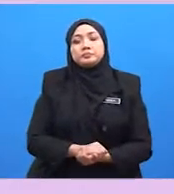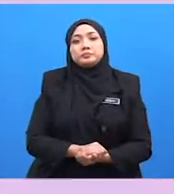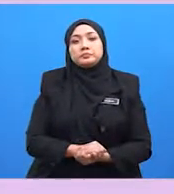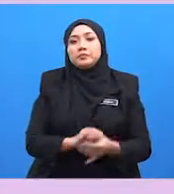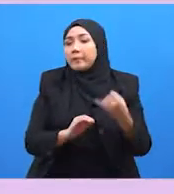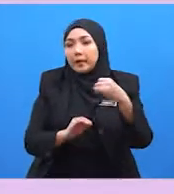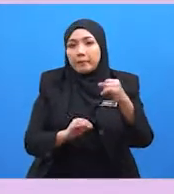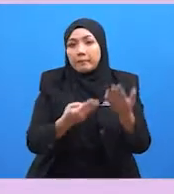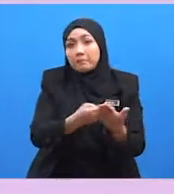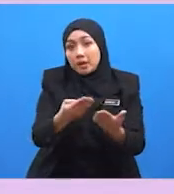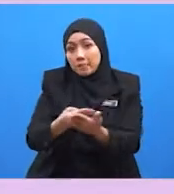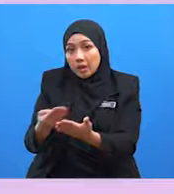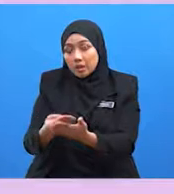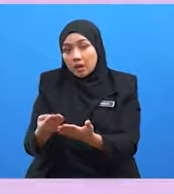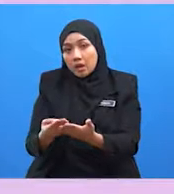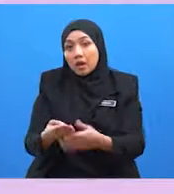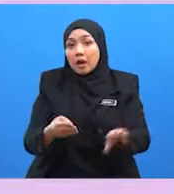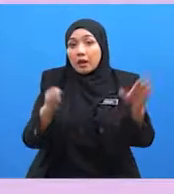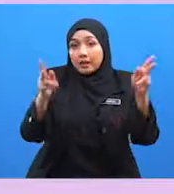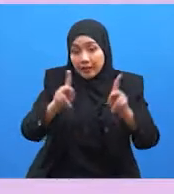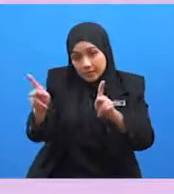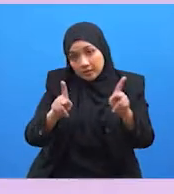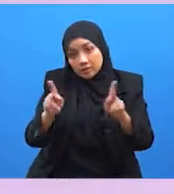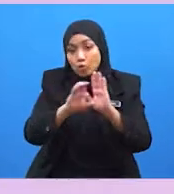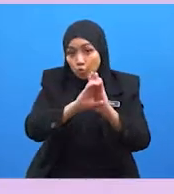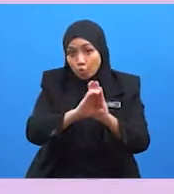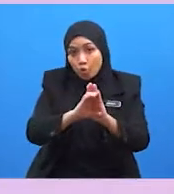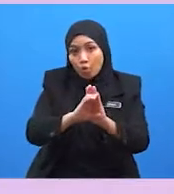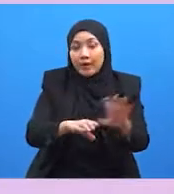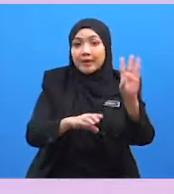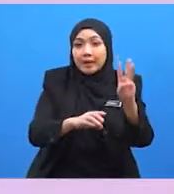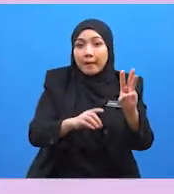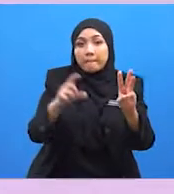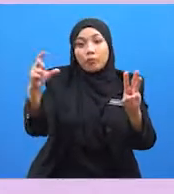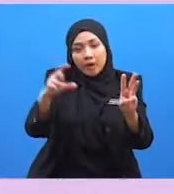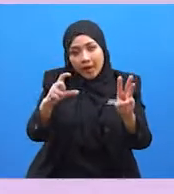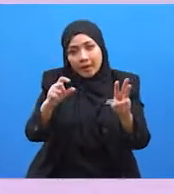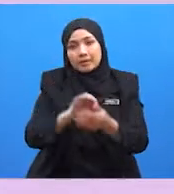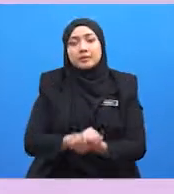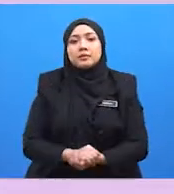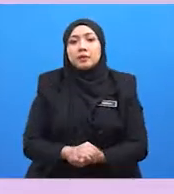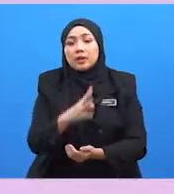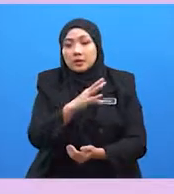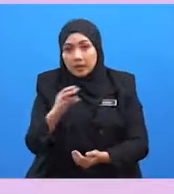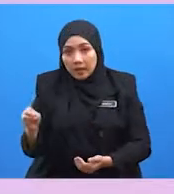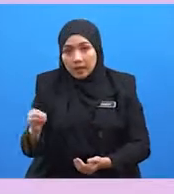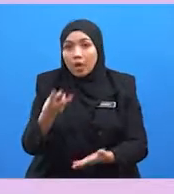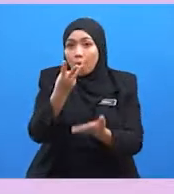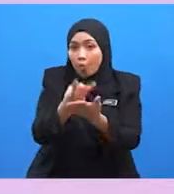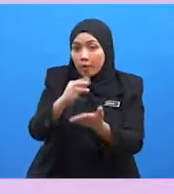pinjaman jual-beli kereta selama 6 bulan. Wang tersebut boleh digunakan